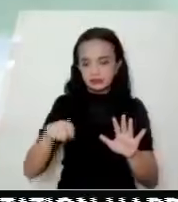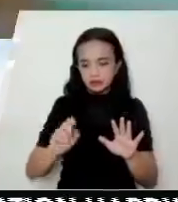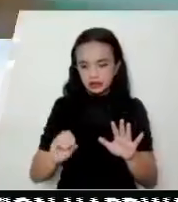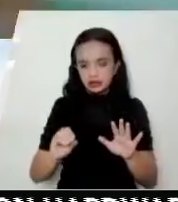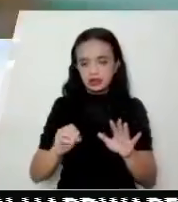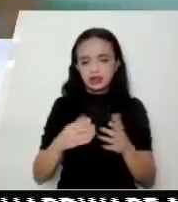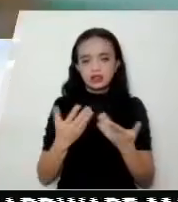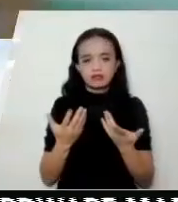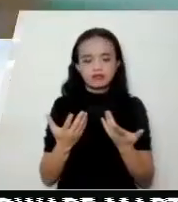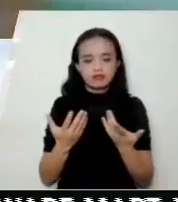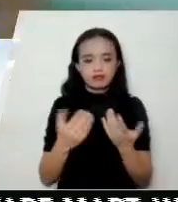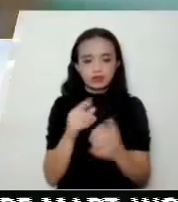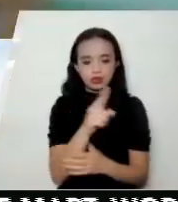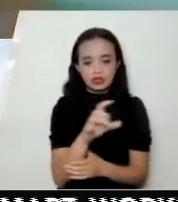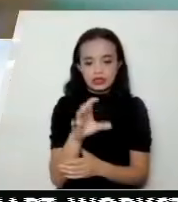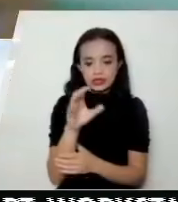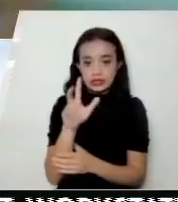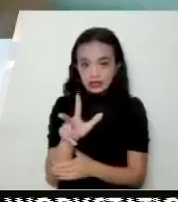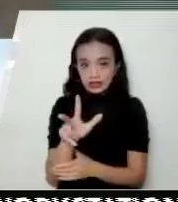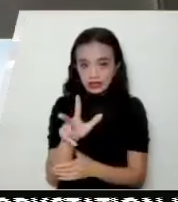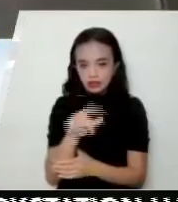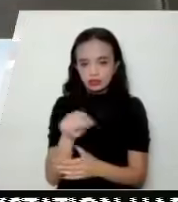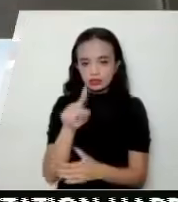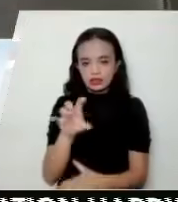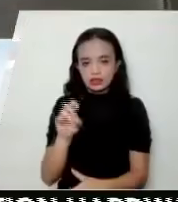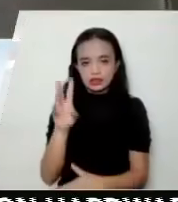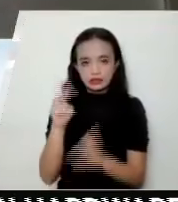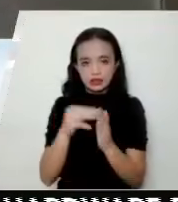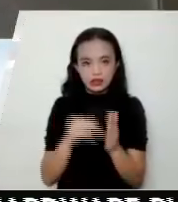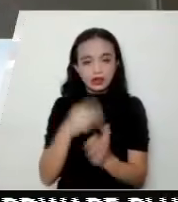million naman ang tansyang jackpot sa 642.